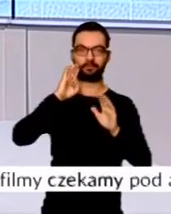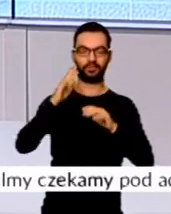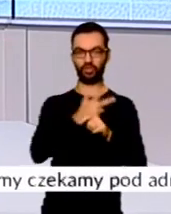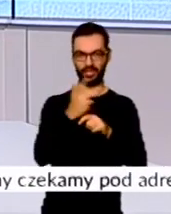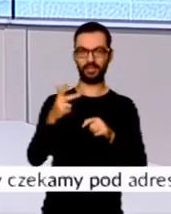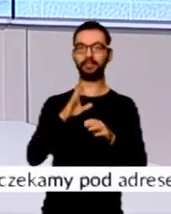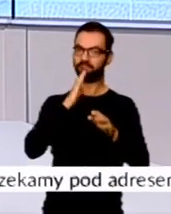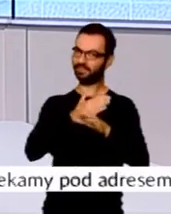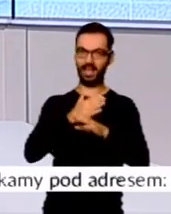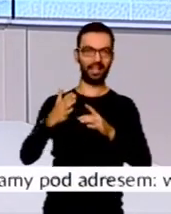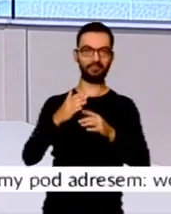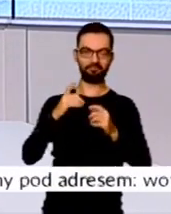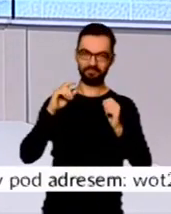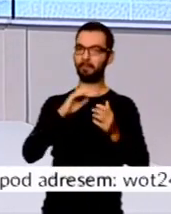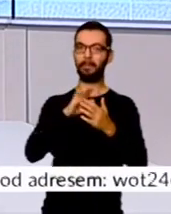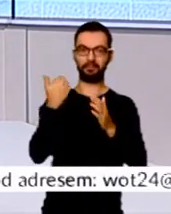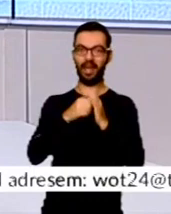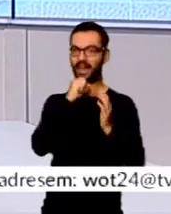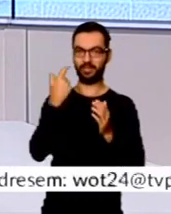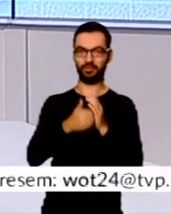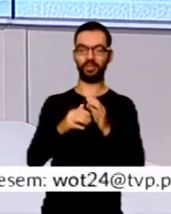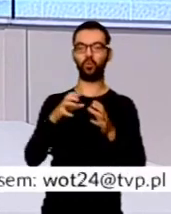jedynym niepokonanym zespołem w grupie pierwszej.